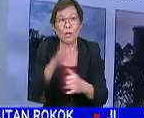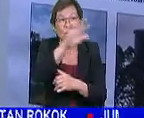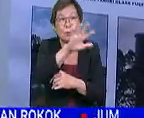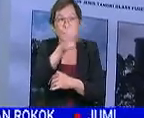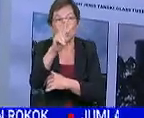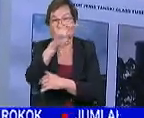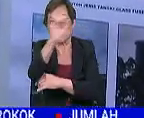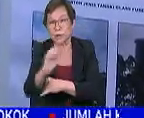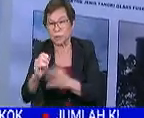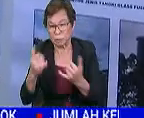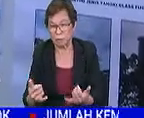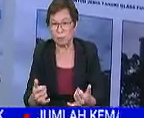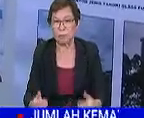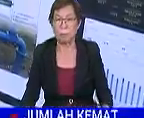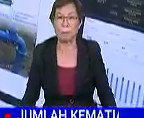52%